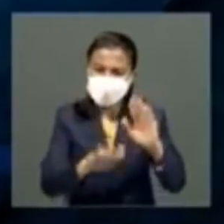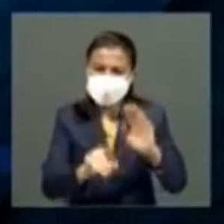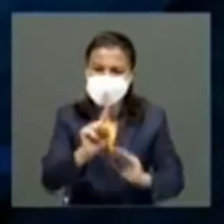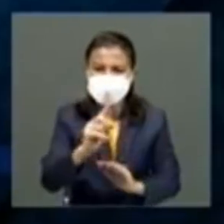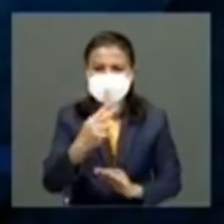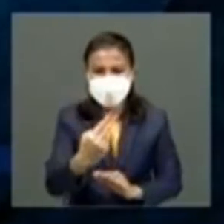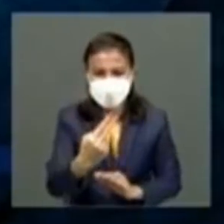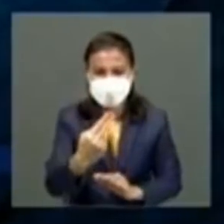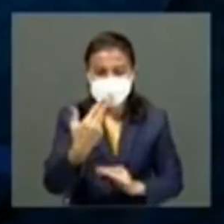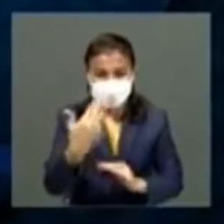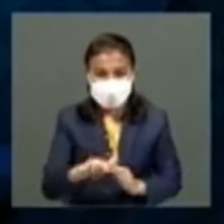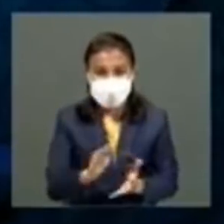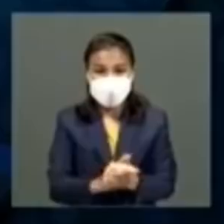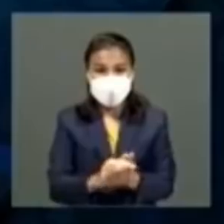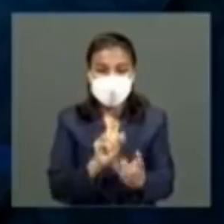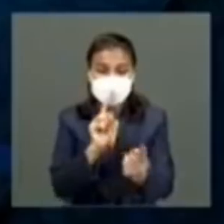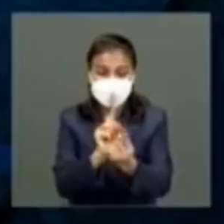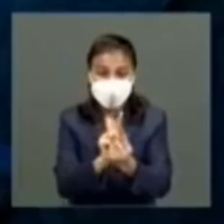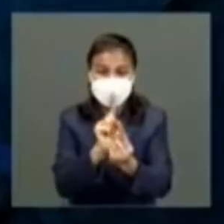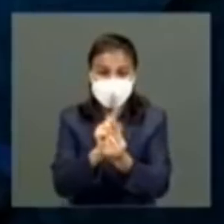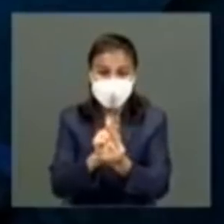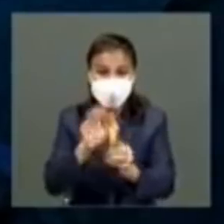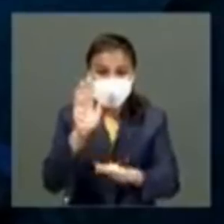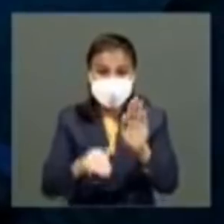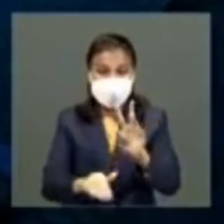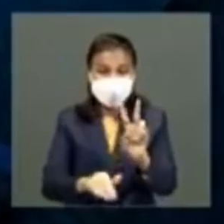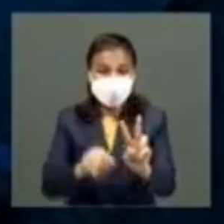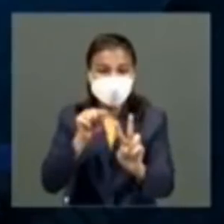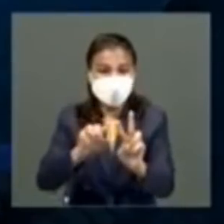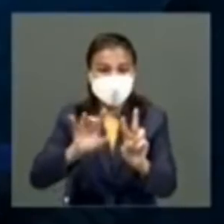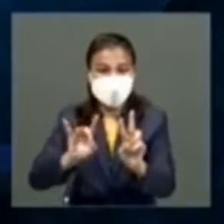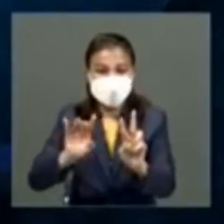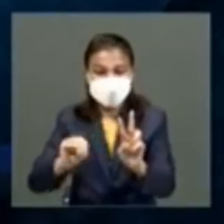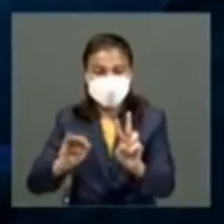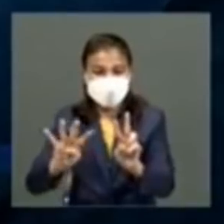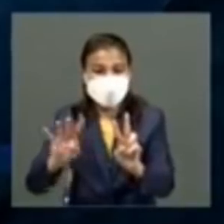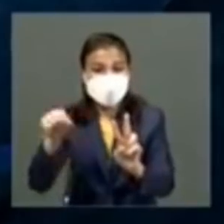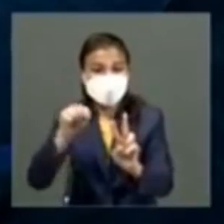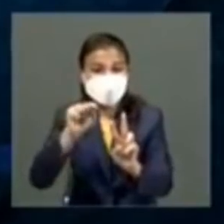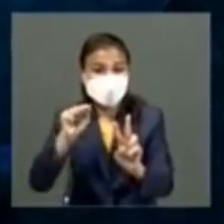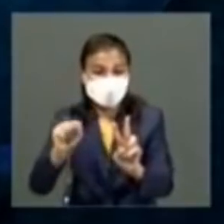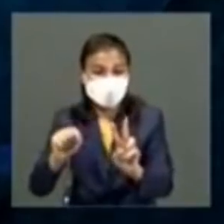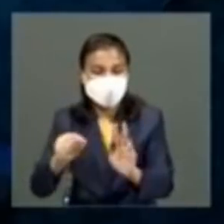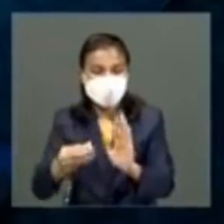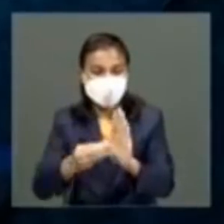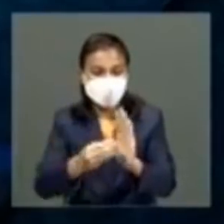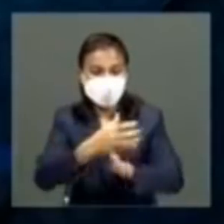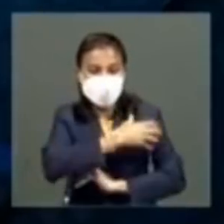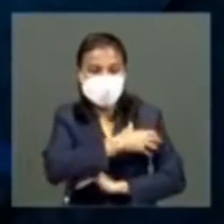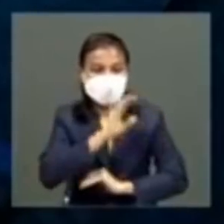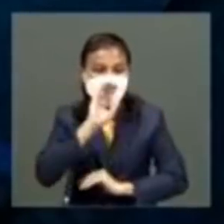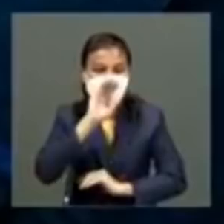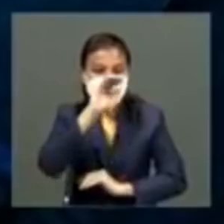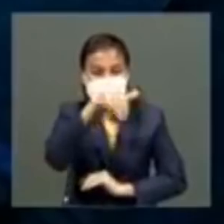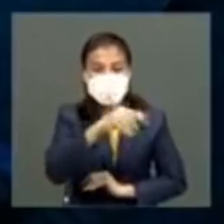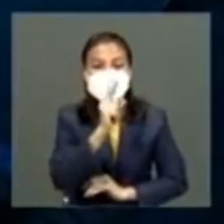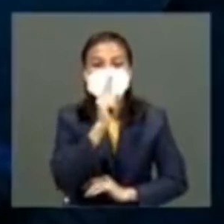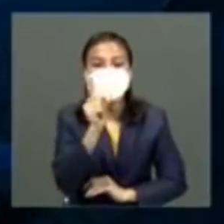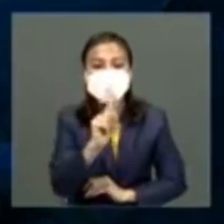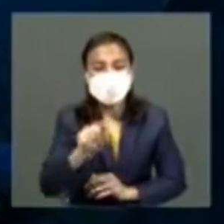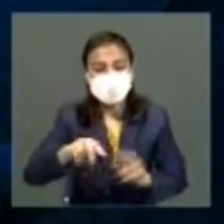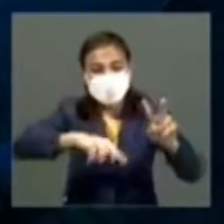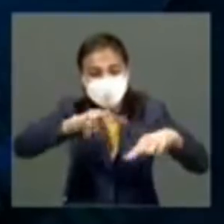ยังพบยอดผู้ติดเชื้ออยู่ที่ประมาณ 2.8 4เปอร์เซ็นต์แต่กทมก็ได้เรียนย้ำนะคะว่าว่าการตรวจ